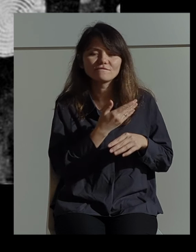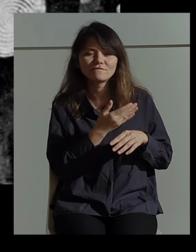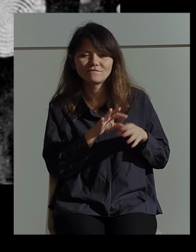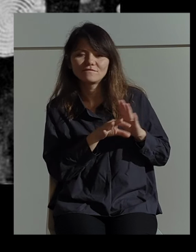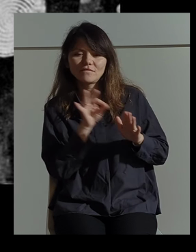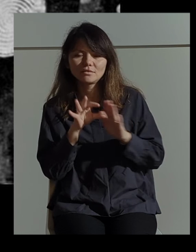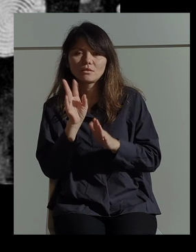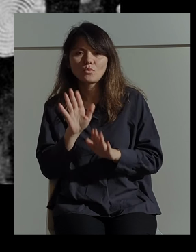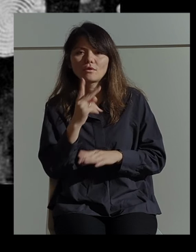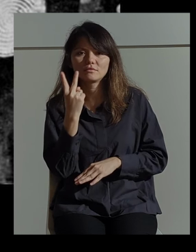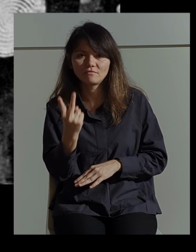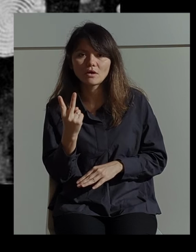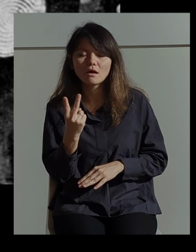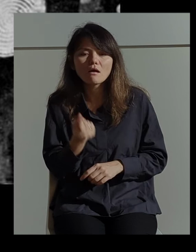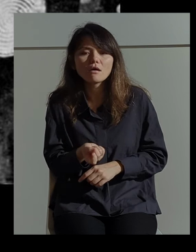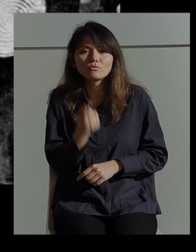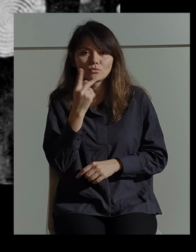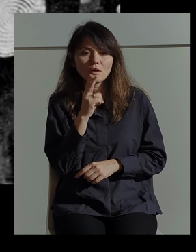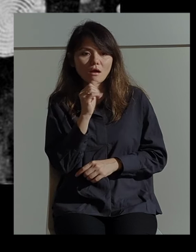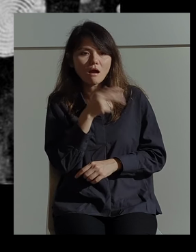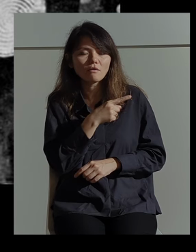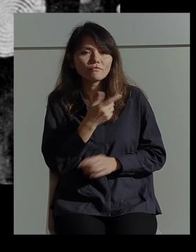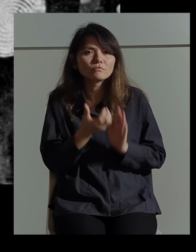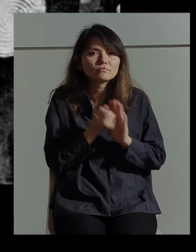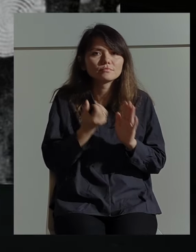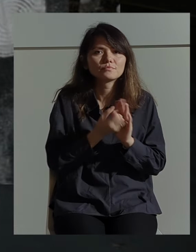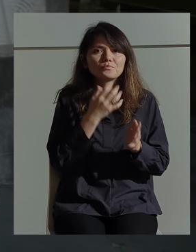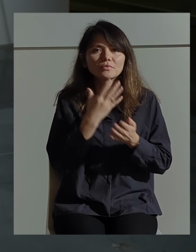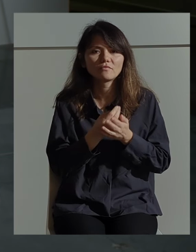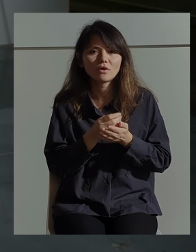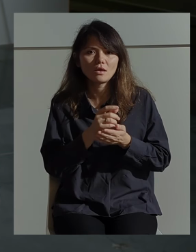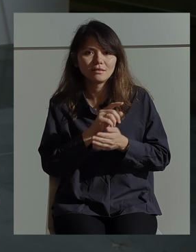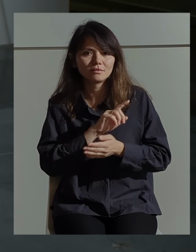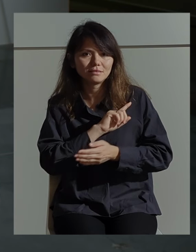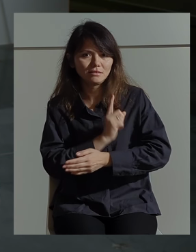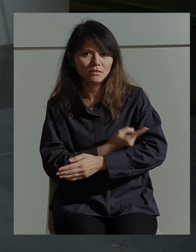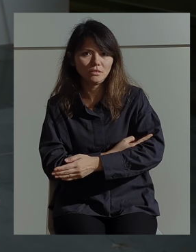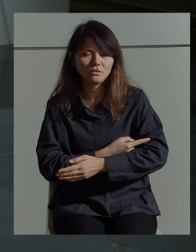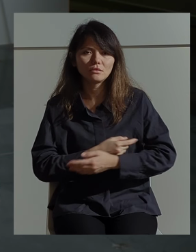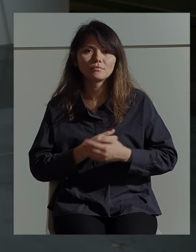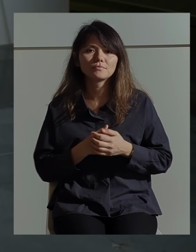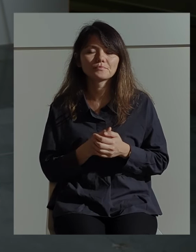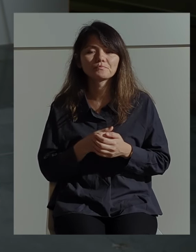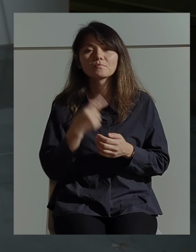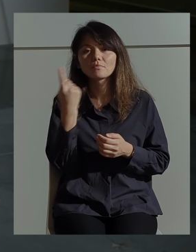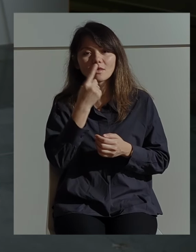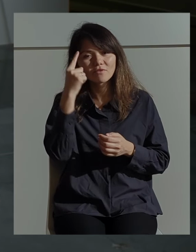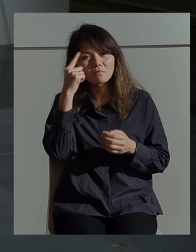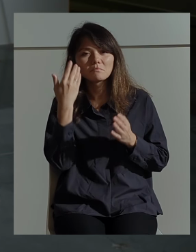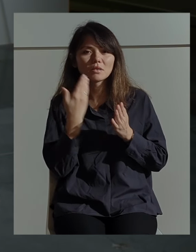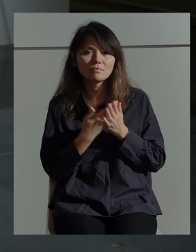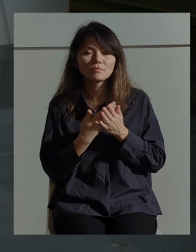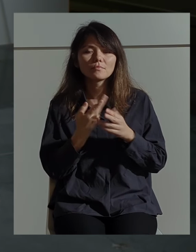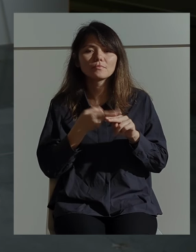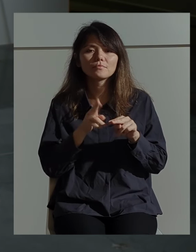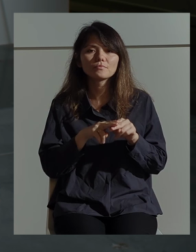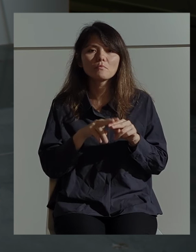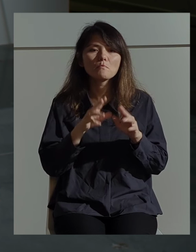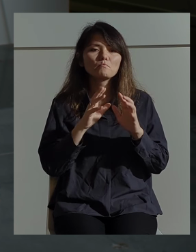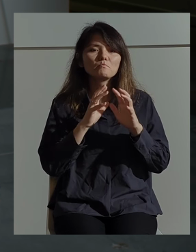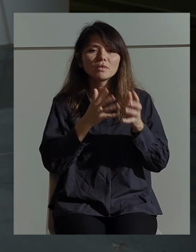два о том откуда кавка черпает свою профес силу первый первое предположение - Это мир